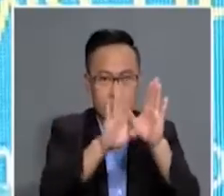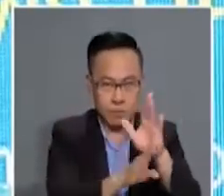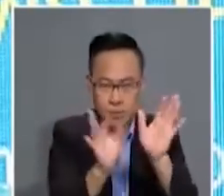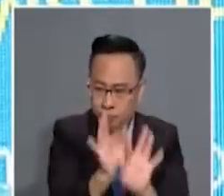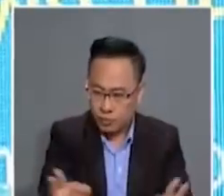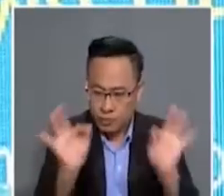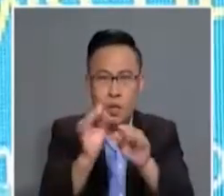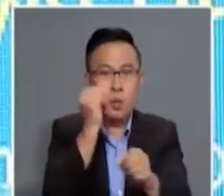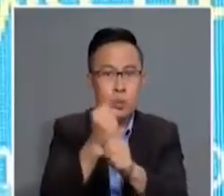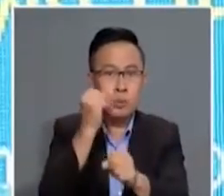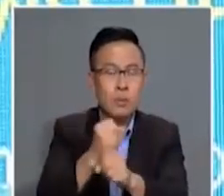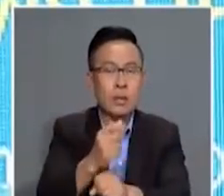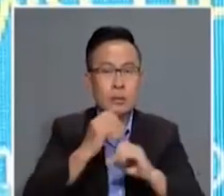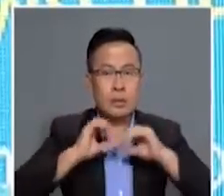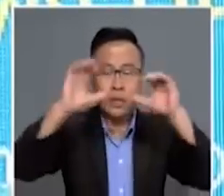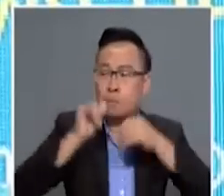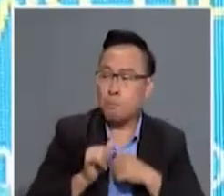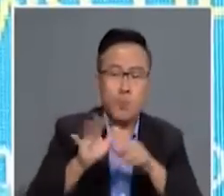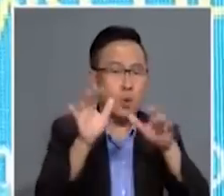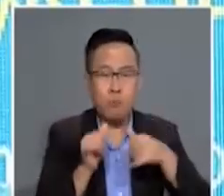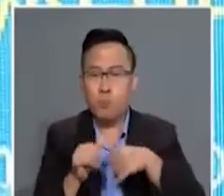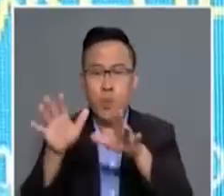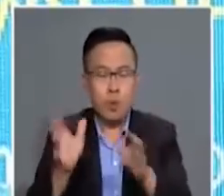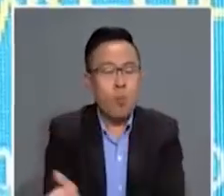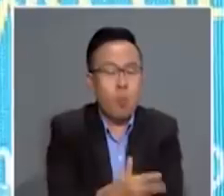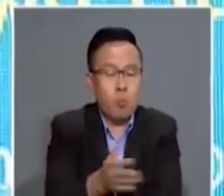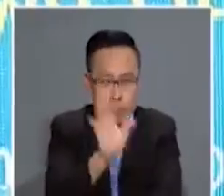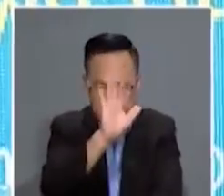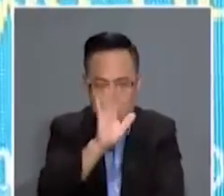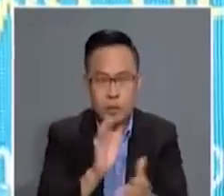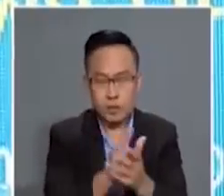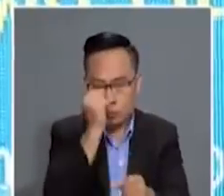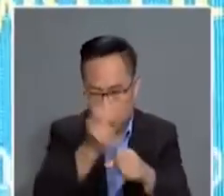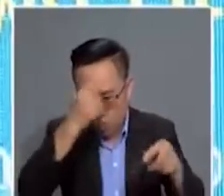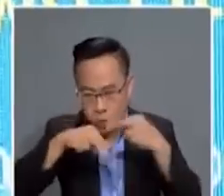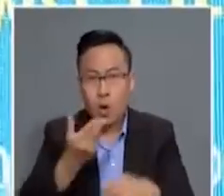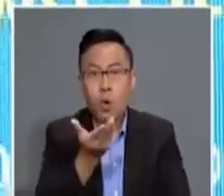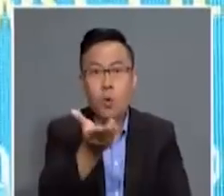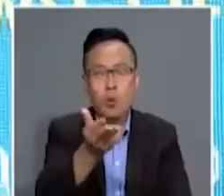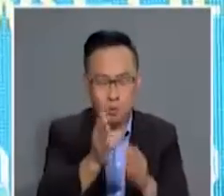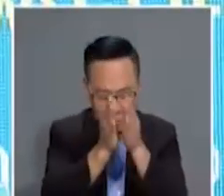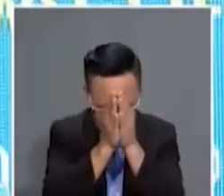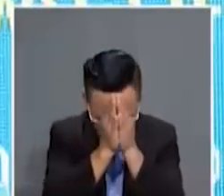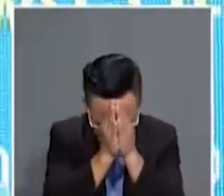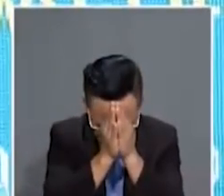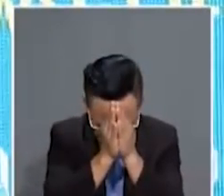นะครับเจ้าที่ทุกคนต้องไม่ปล่อยปละเลยทุกทีขอช่วยการอธิษฐานกับศาลใช่ไห